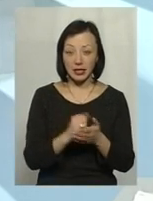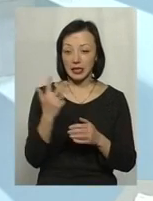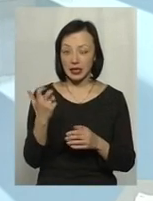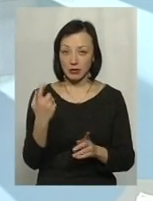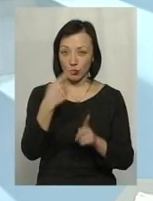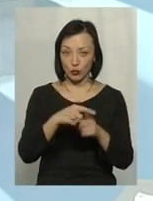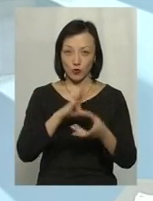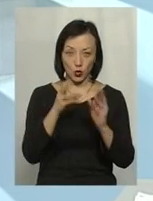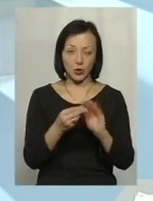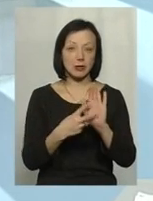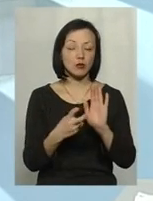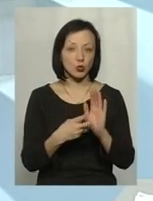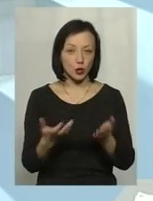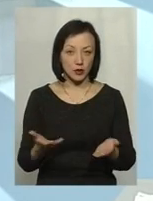чоловік.